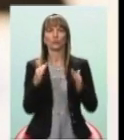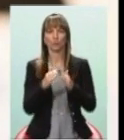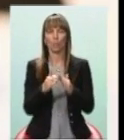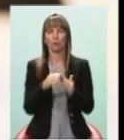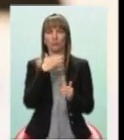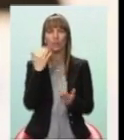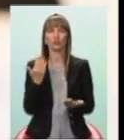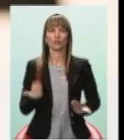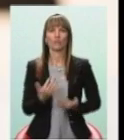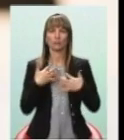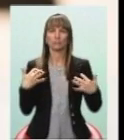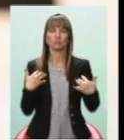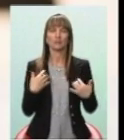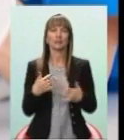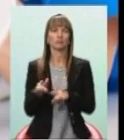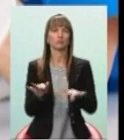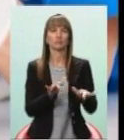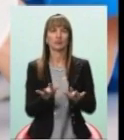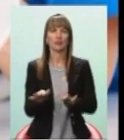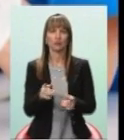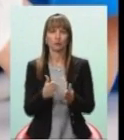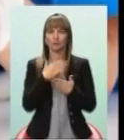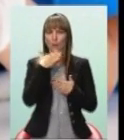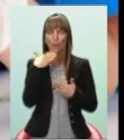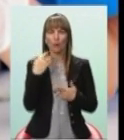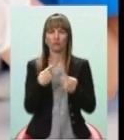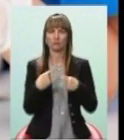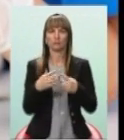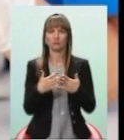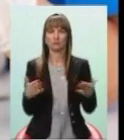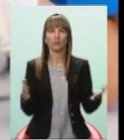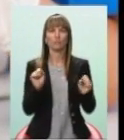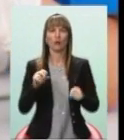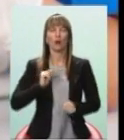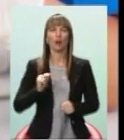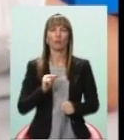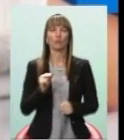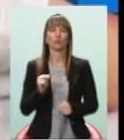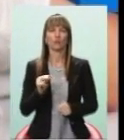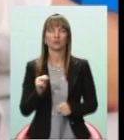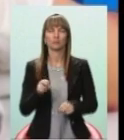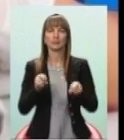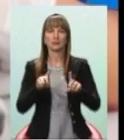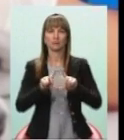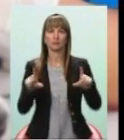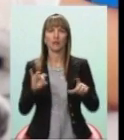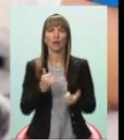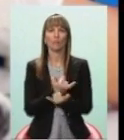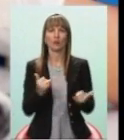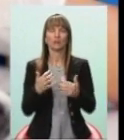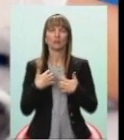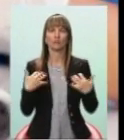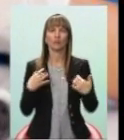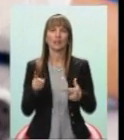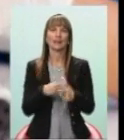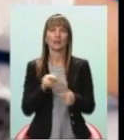пухнастик. Сфера діяльності ветеринарів широка. Вони можуть працювати у ветеринарних клініках та обслуговувати тваринок, або перебувати